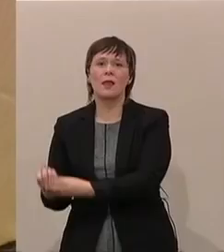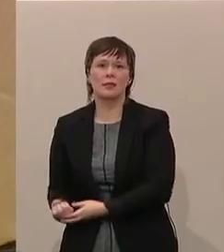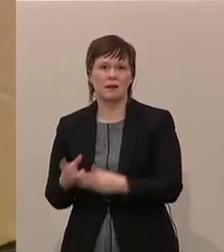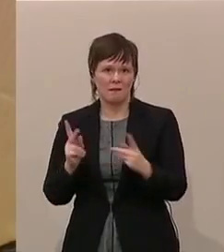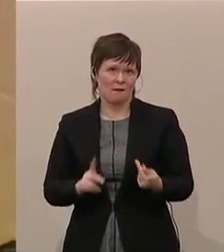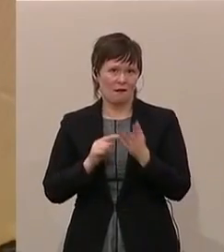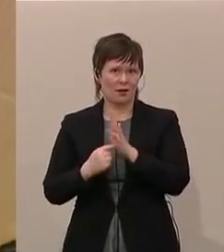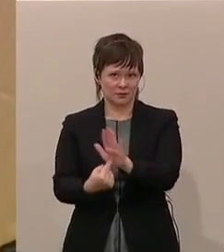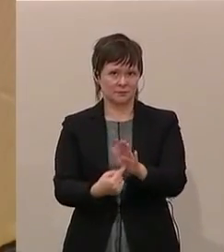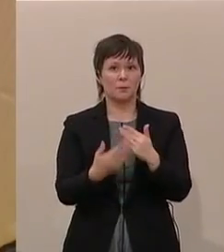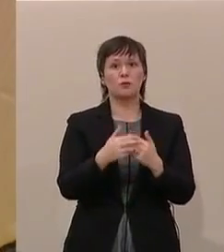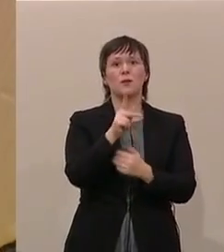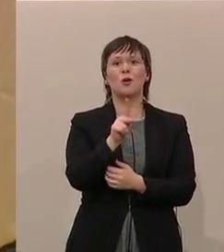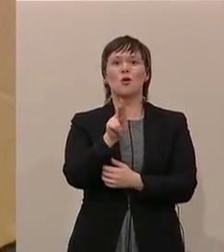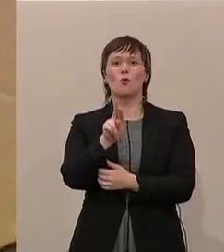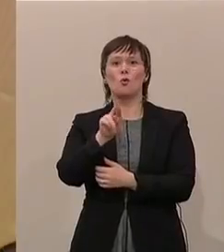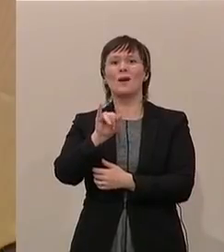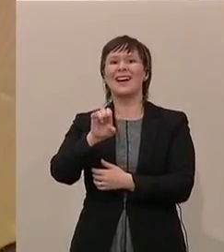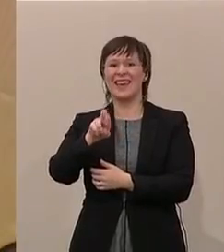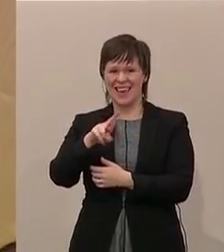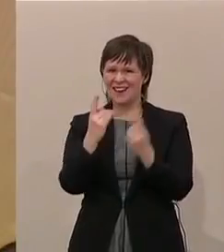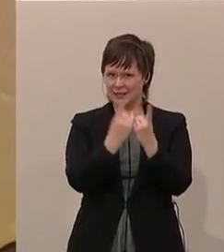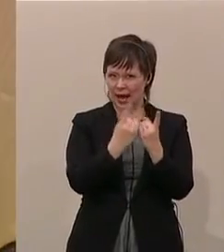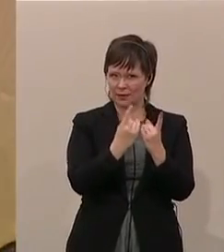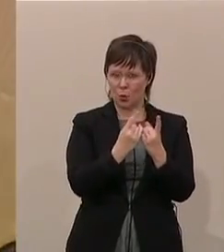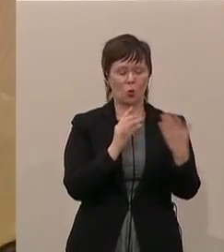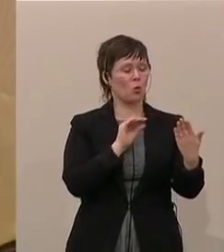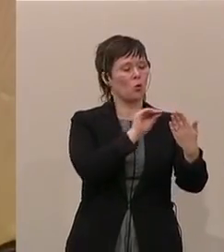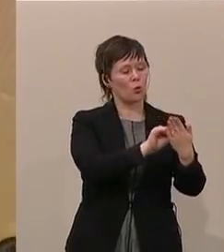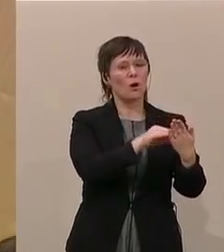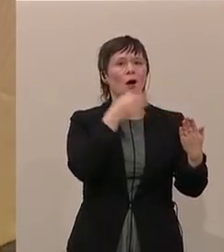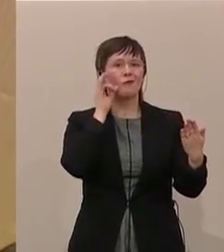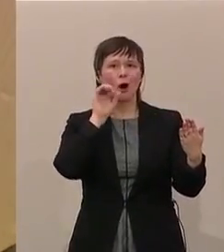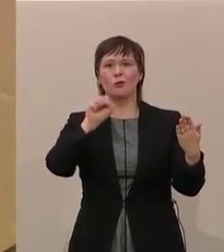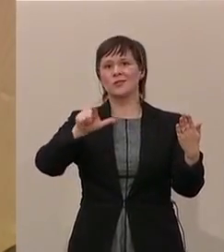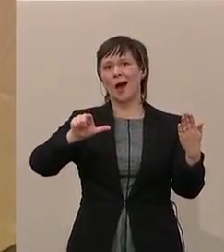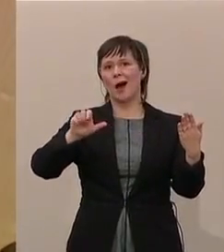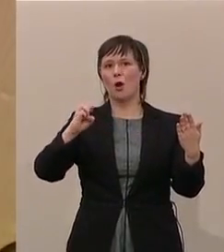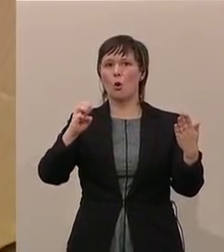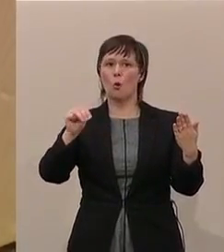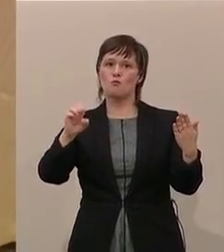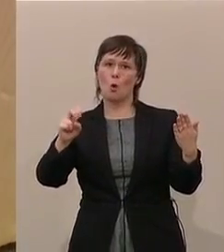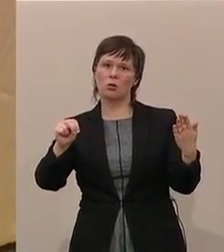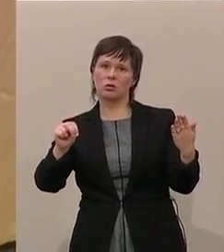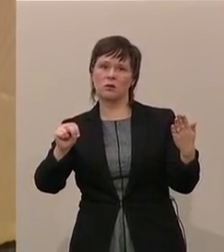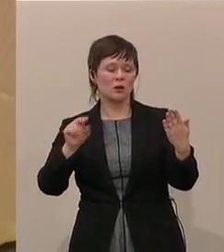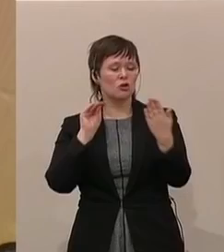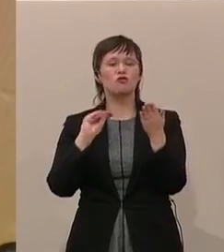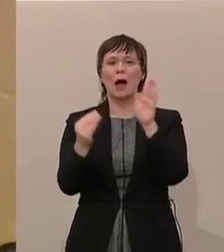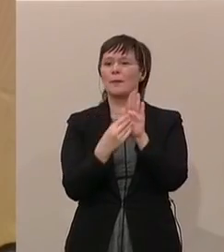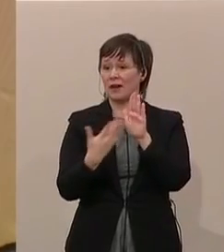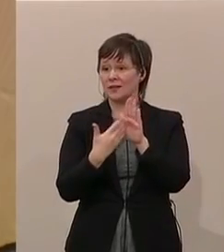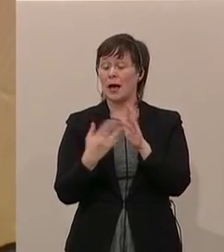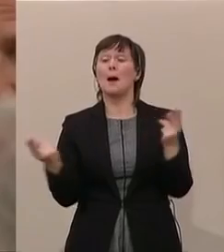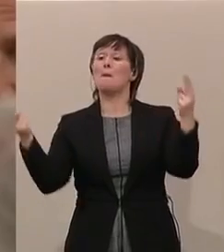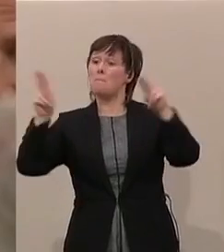Beispiel aus dem Kurier die Frau Salomon, die es vor ein paar Tagen geschrieben hat, Blau ist das neue Rot. Warum? Weil wir